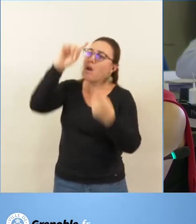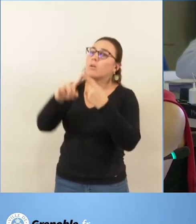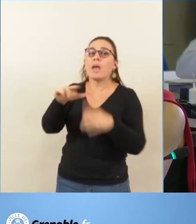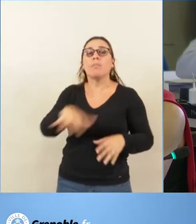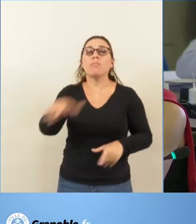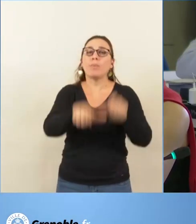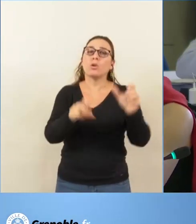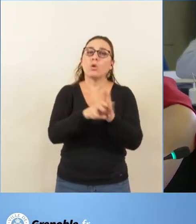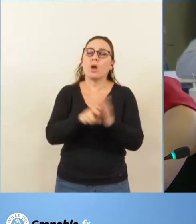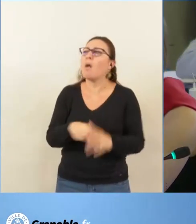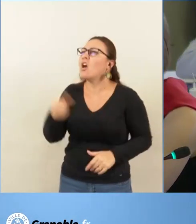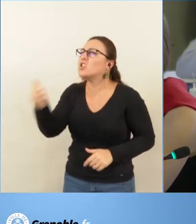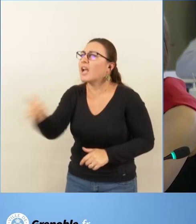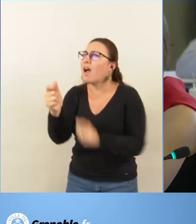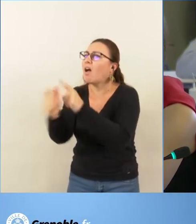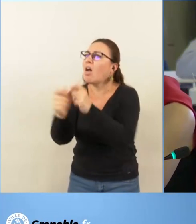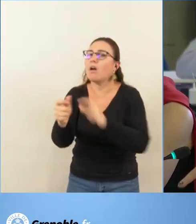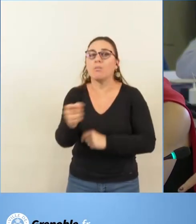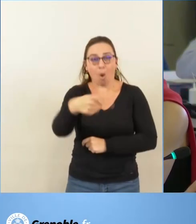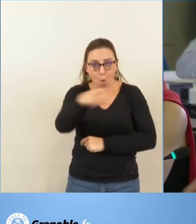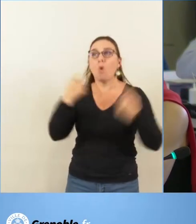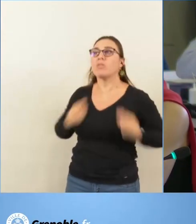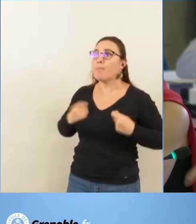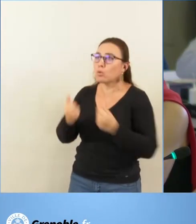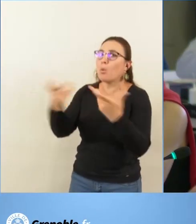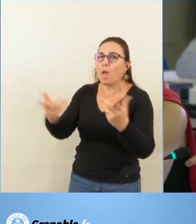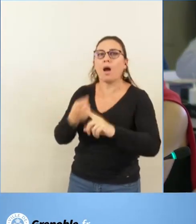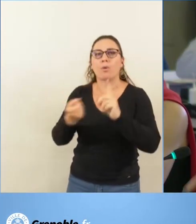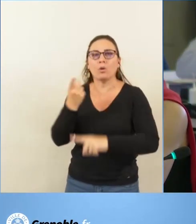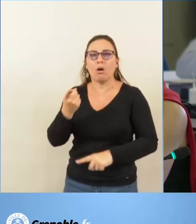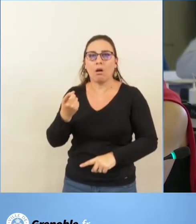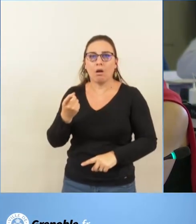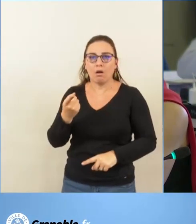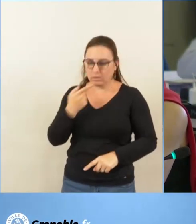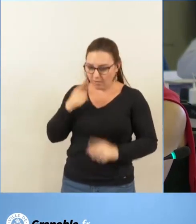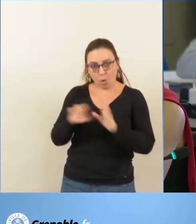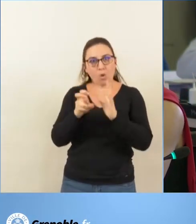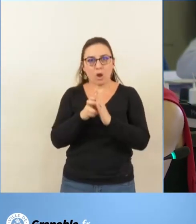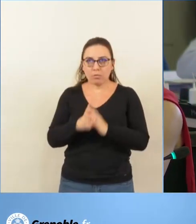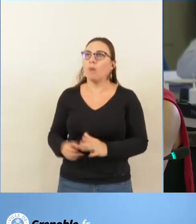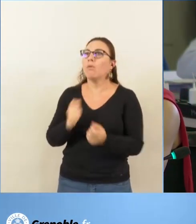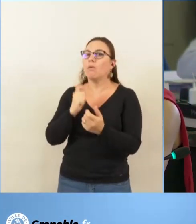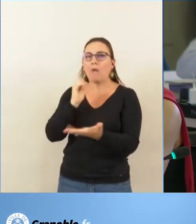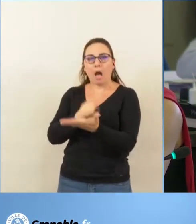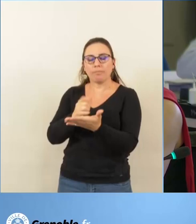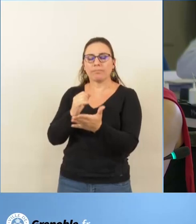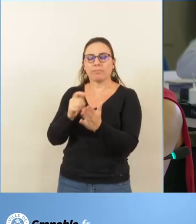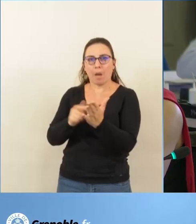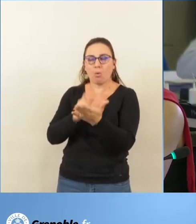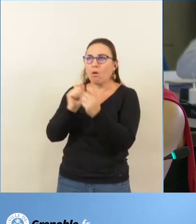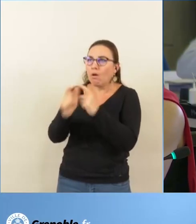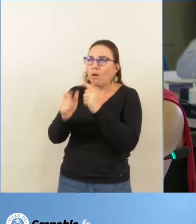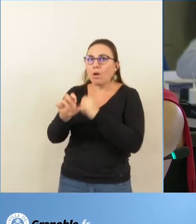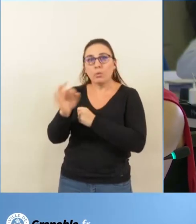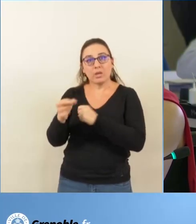c'est pas de savoir combien individuellement touche c'est qu'on vient eux ils dépensent avec nos sous en tant que grenoblois pour les indemnités d'élus or là